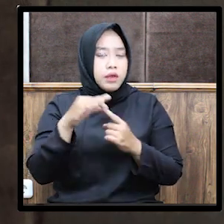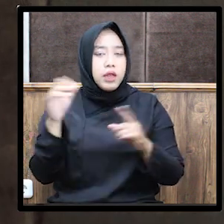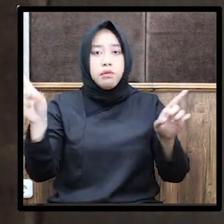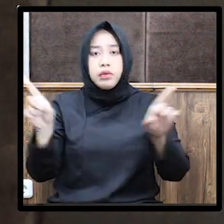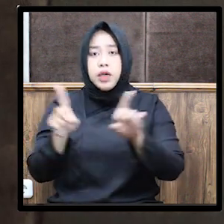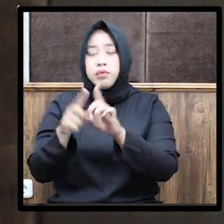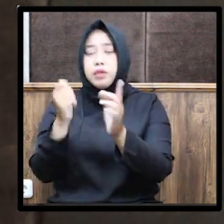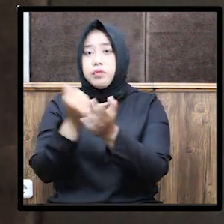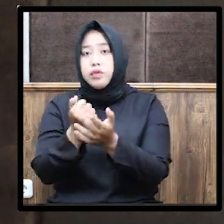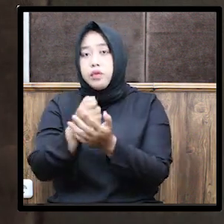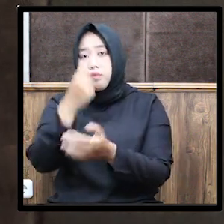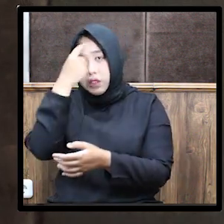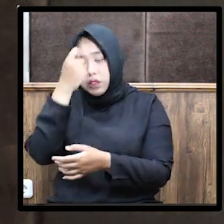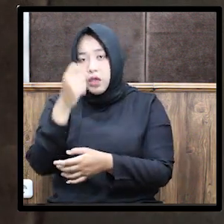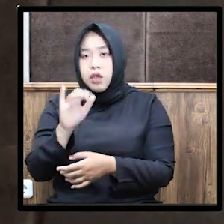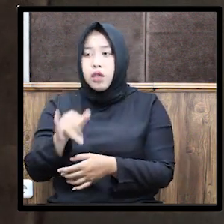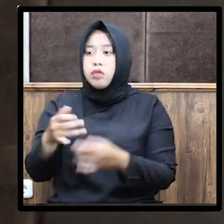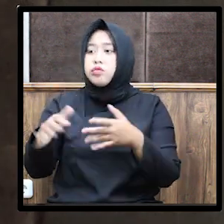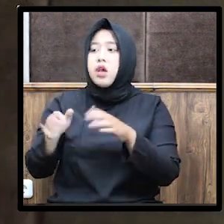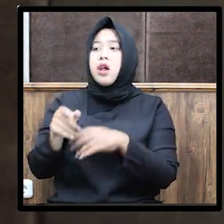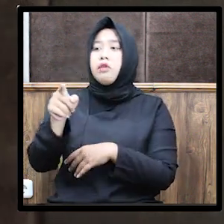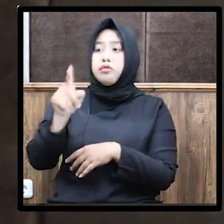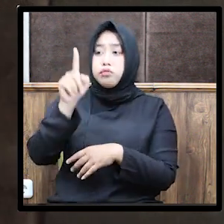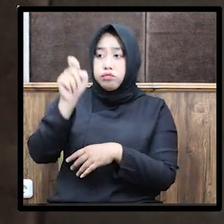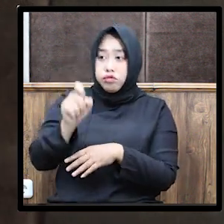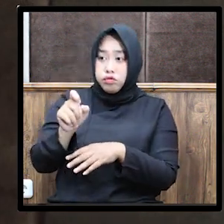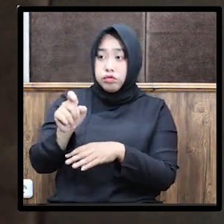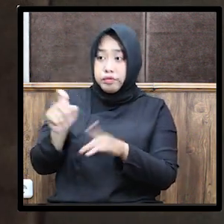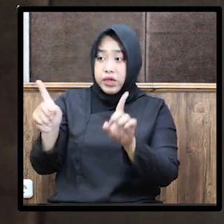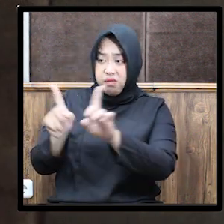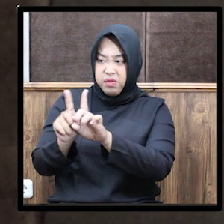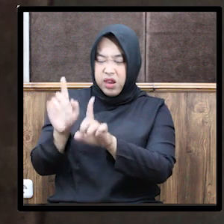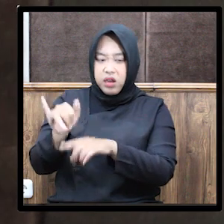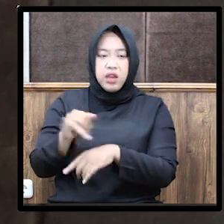berhak untuk memilih pendamping yang dipercaya. Gitu. Tapi ketika,